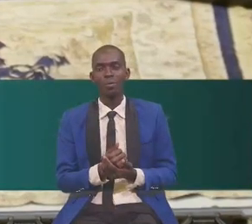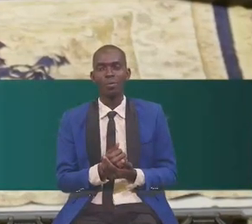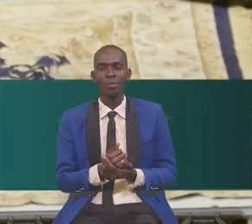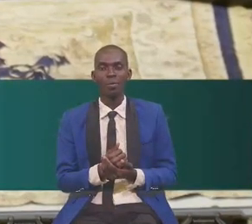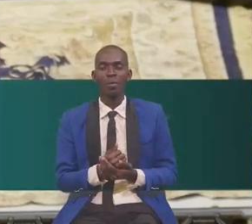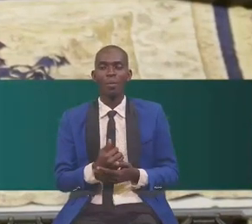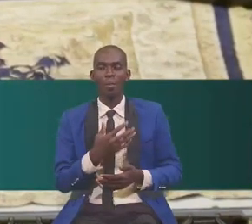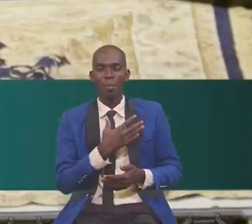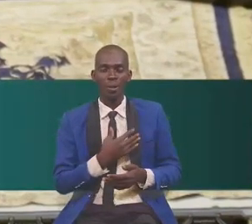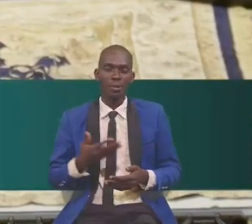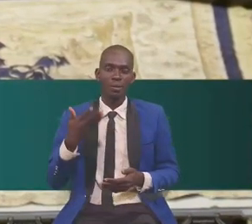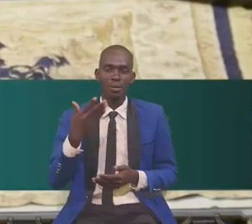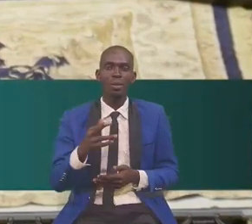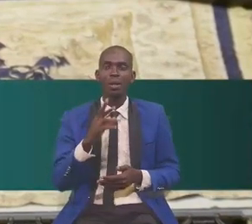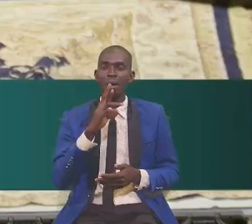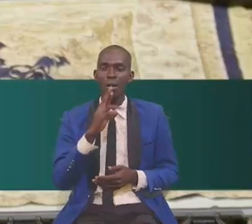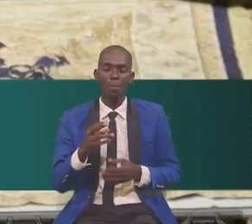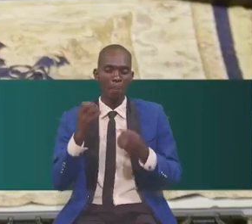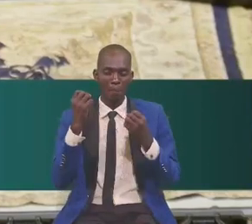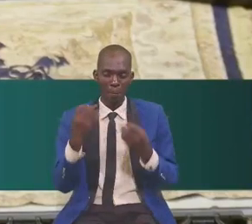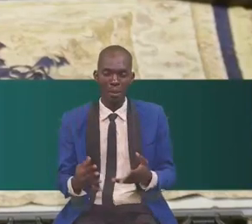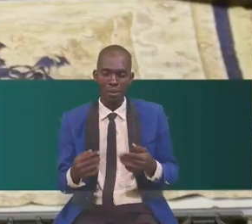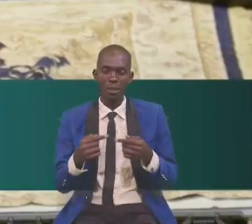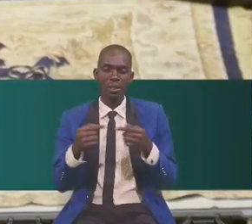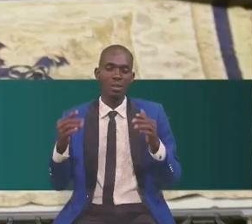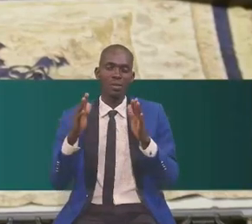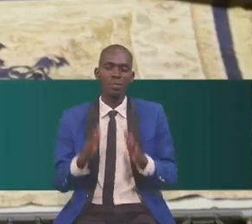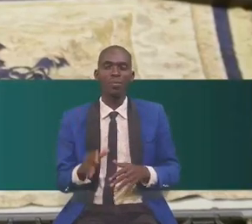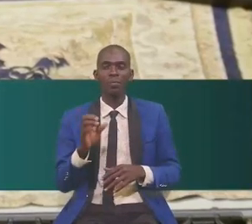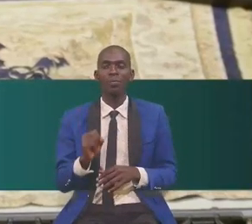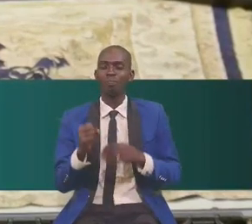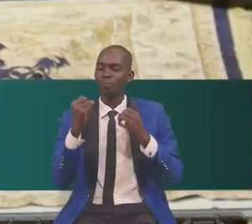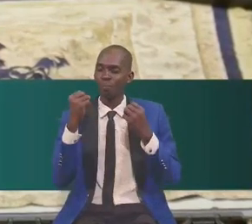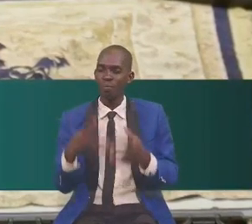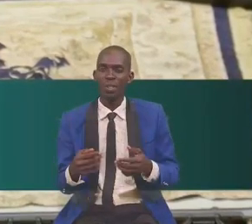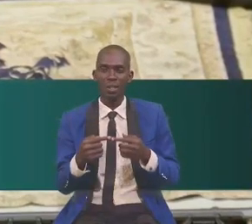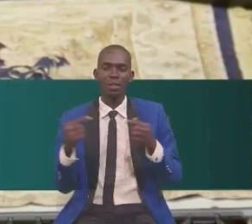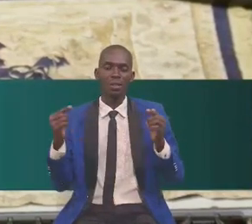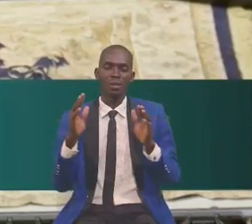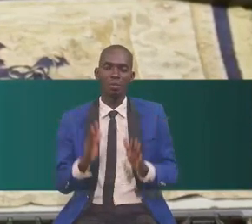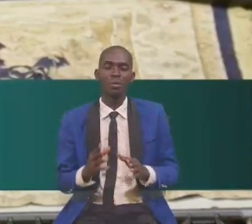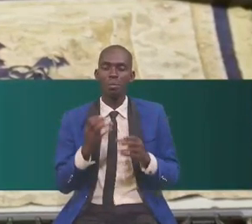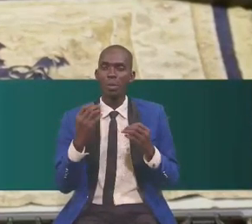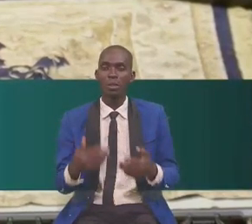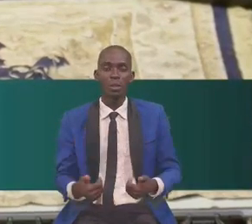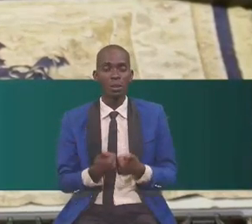Et les adversaires sont nombreux. Les adversaires sont nombreux. Est-ce qu'ils ont empêché